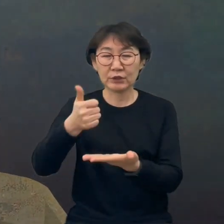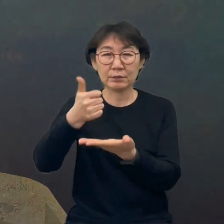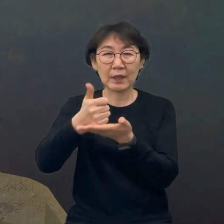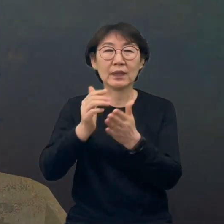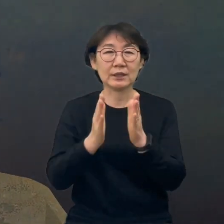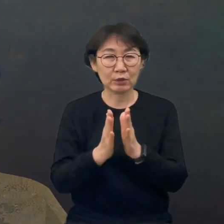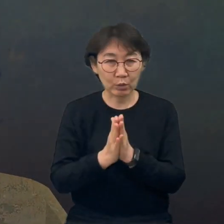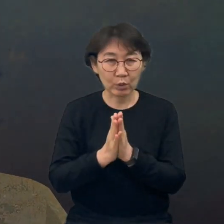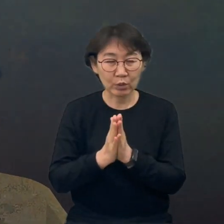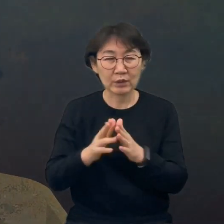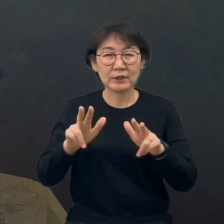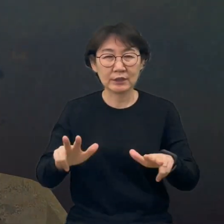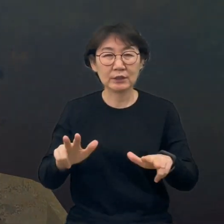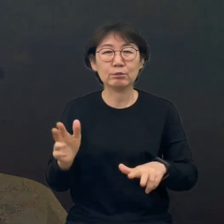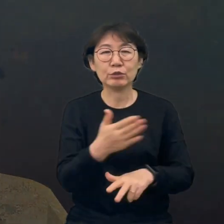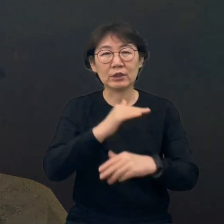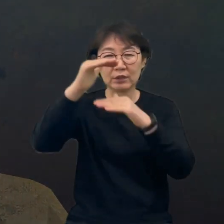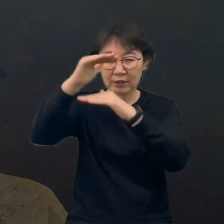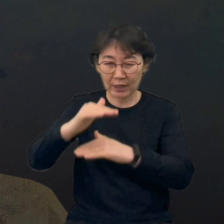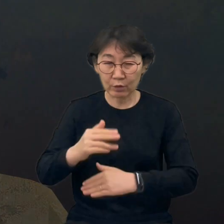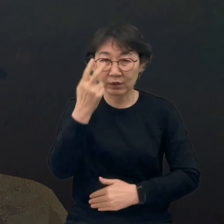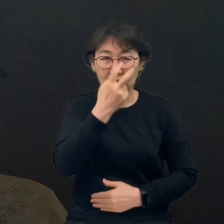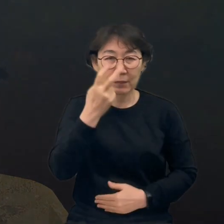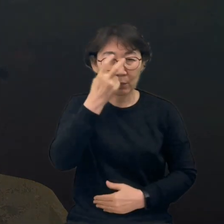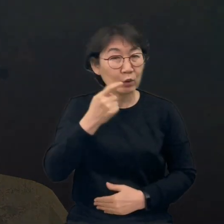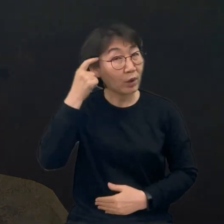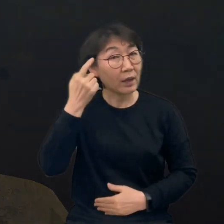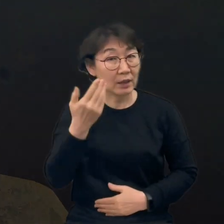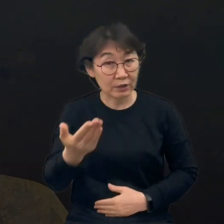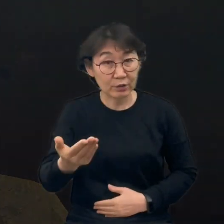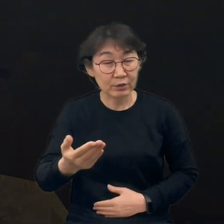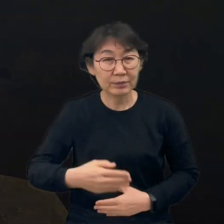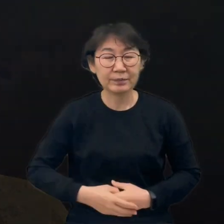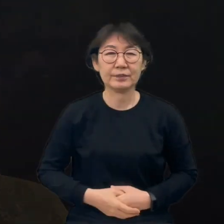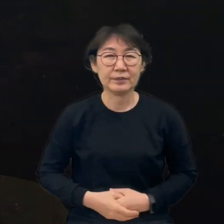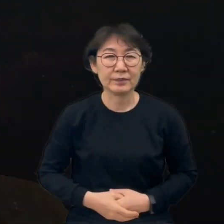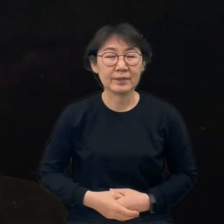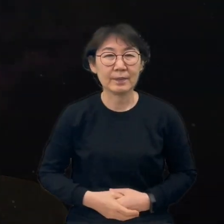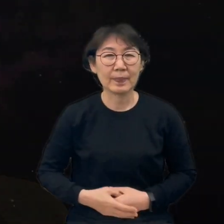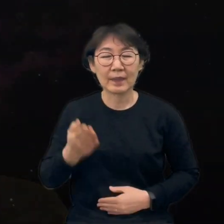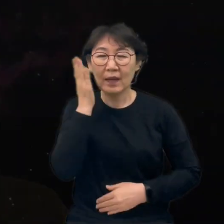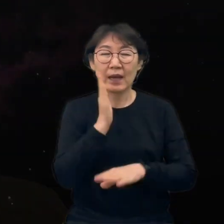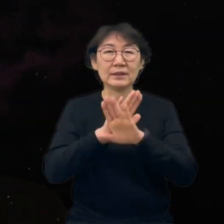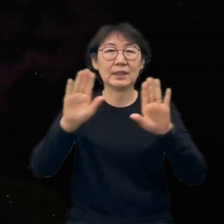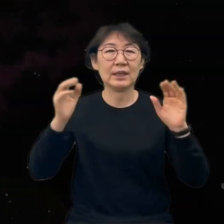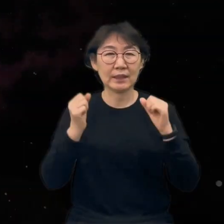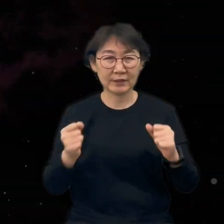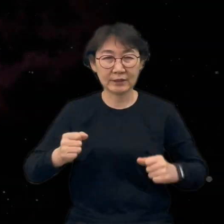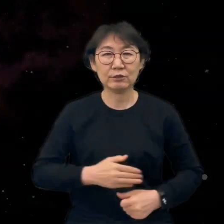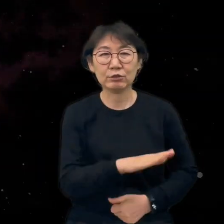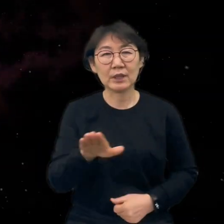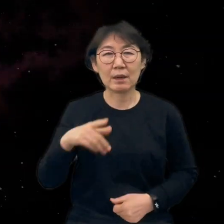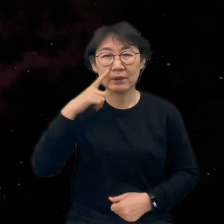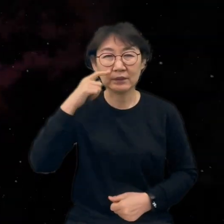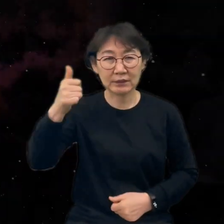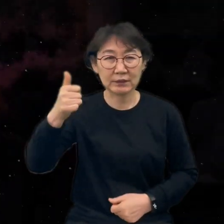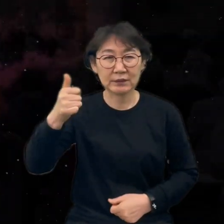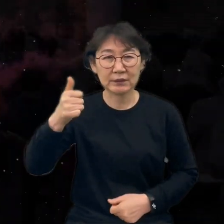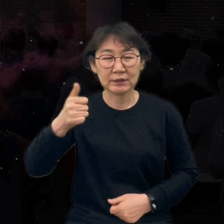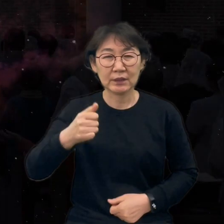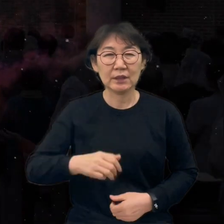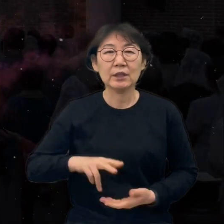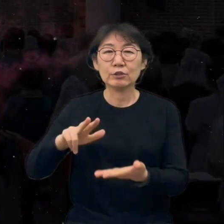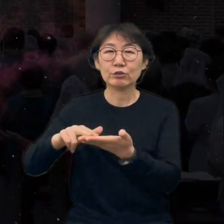주님의 기도. 지금부터 한 구절 한 구절 잠시 살펴보도록 할까요? 하늘에 계신